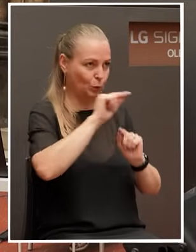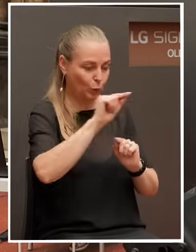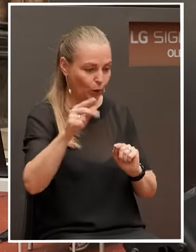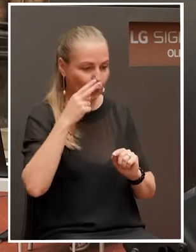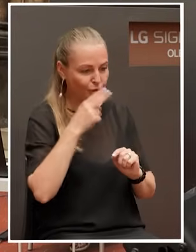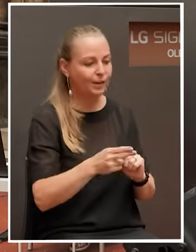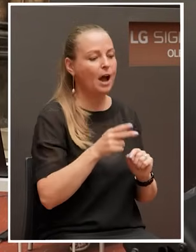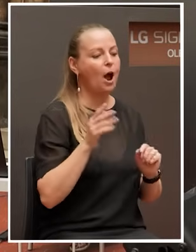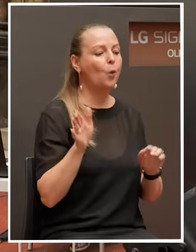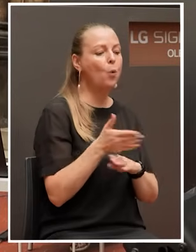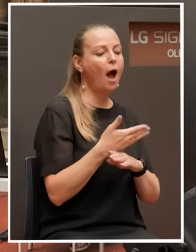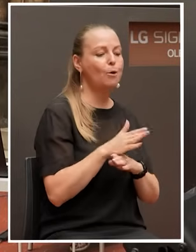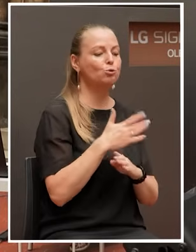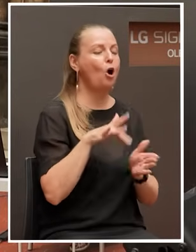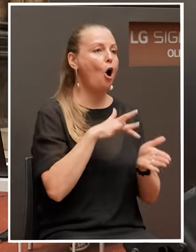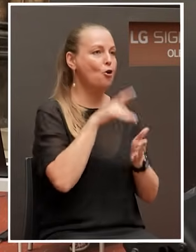прогуливающихся горожан,